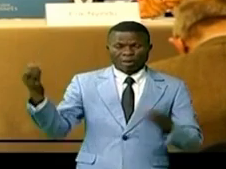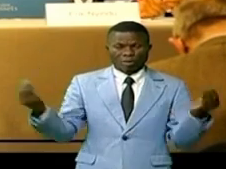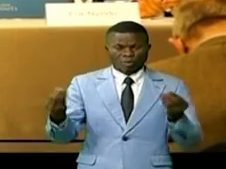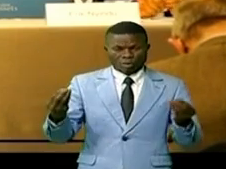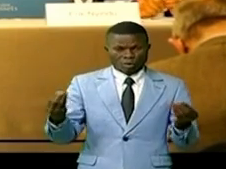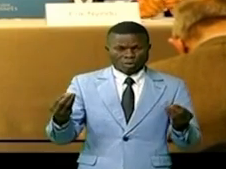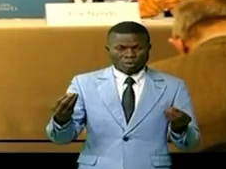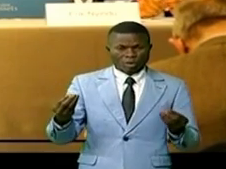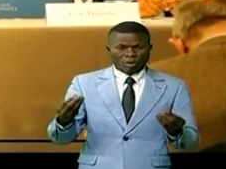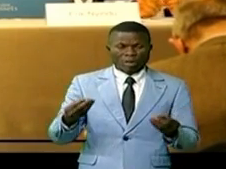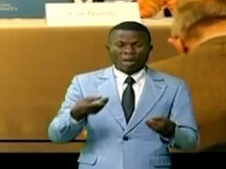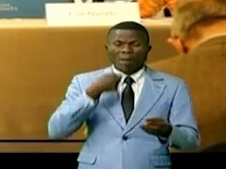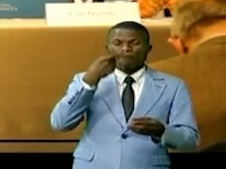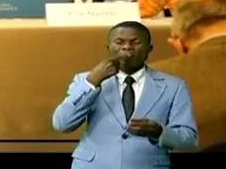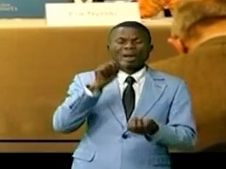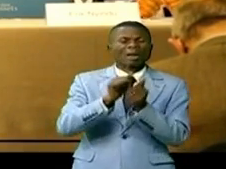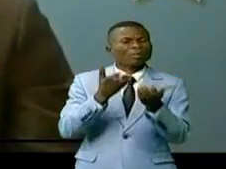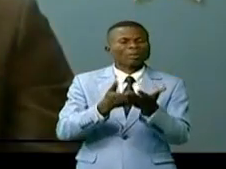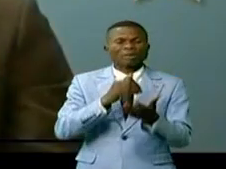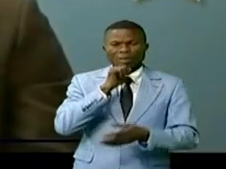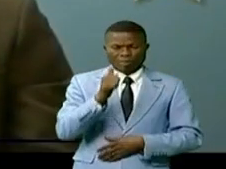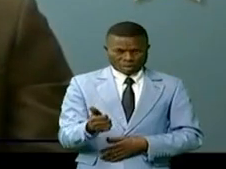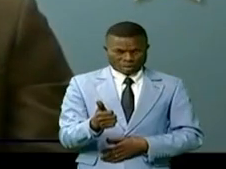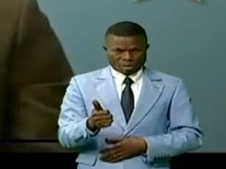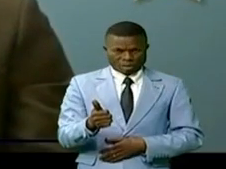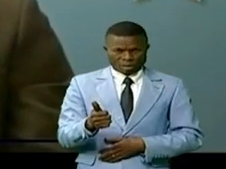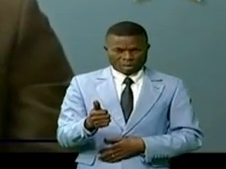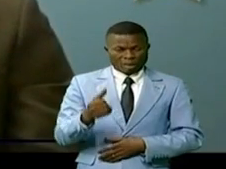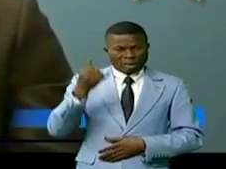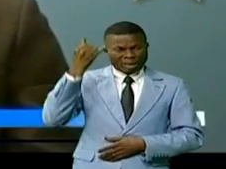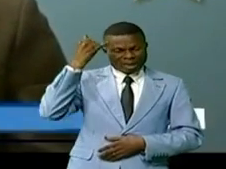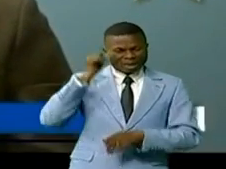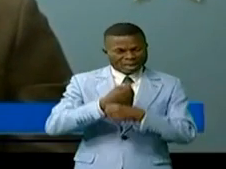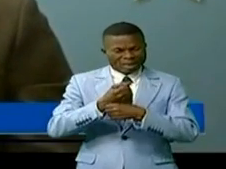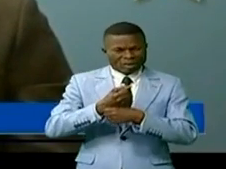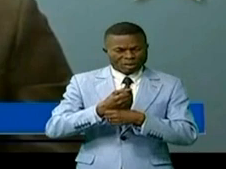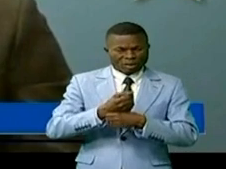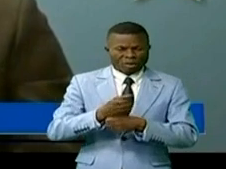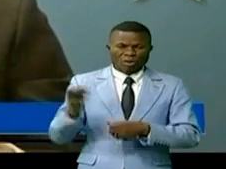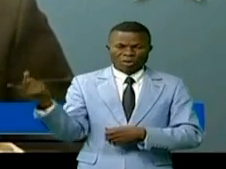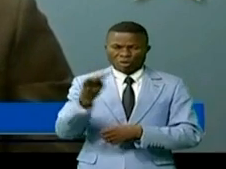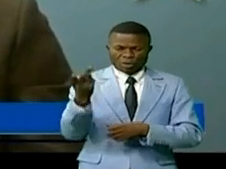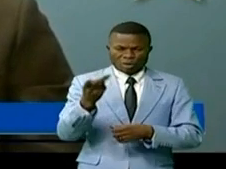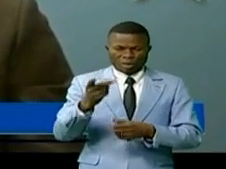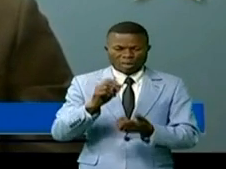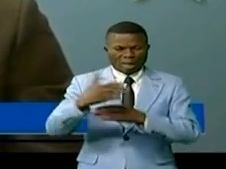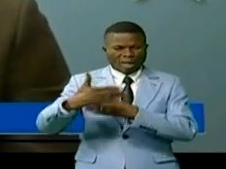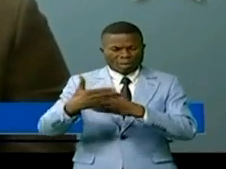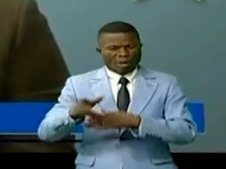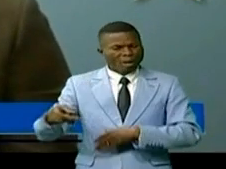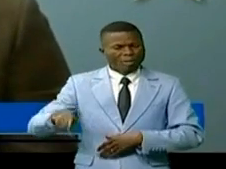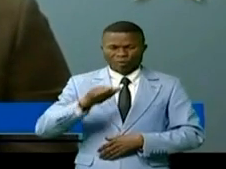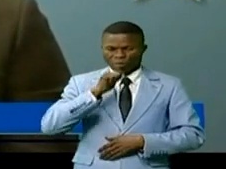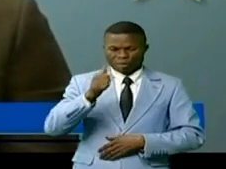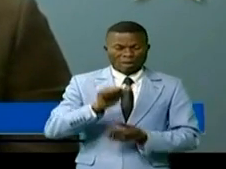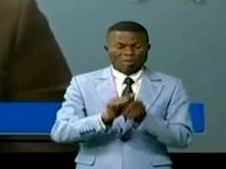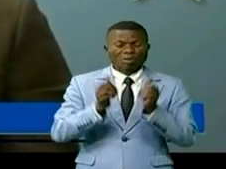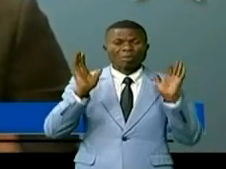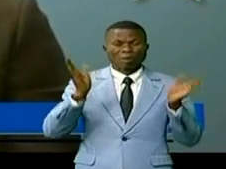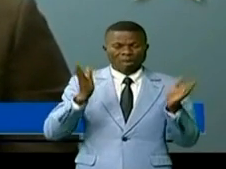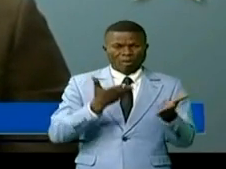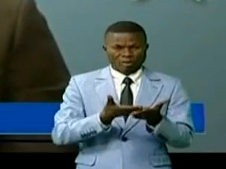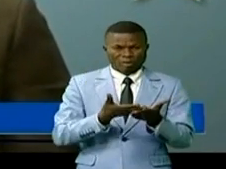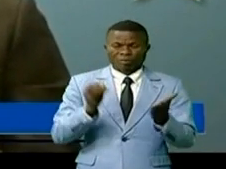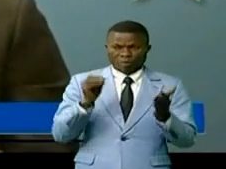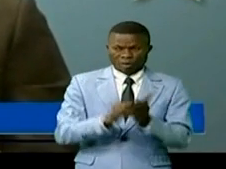jamais fait une telle forme d'allusion où on n'a pas voulu relier les deux par une proximité provinciale? C'est très dangereux.